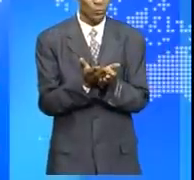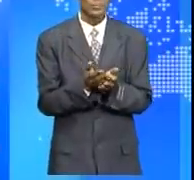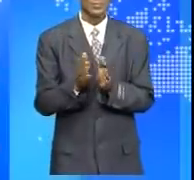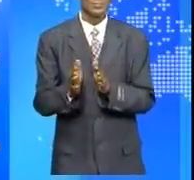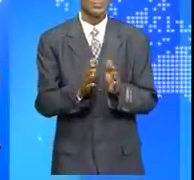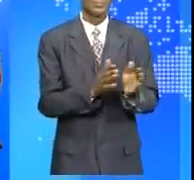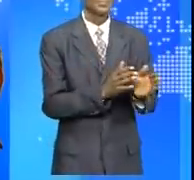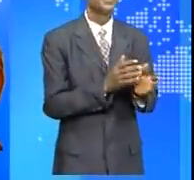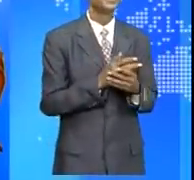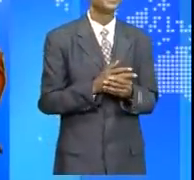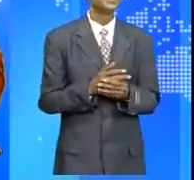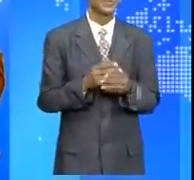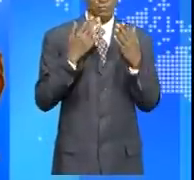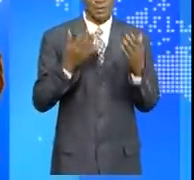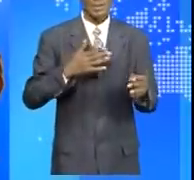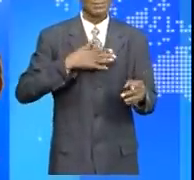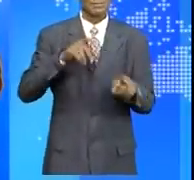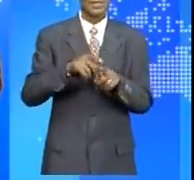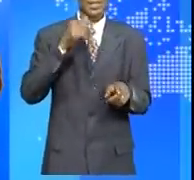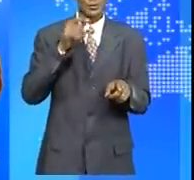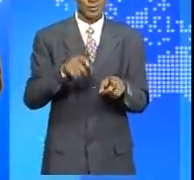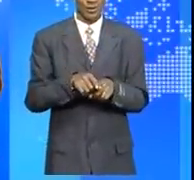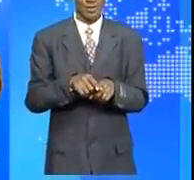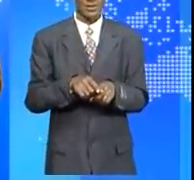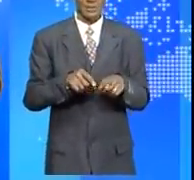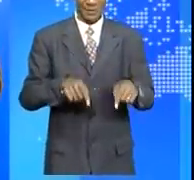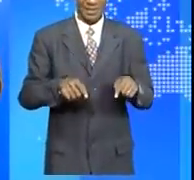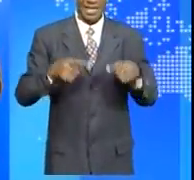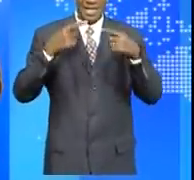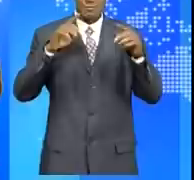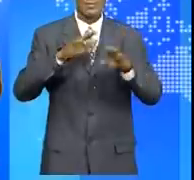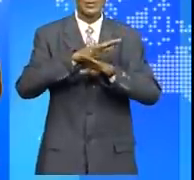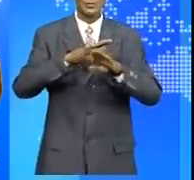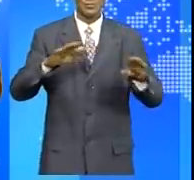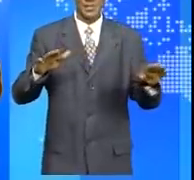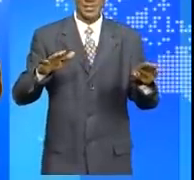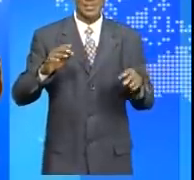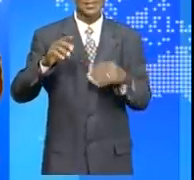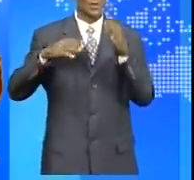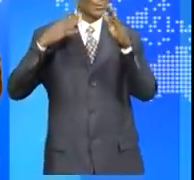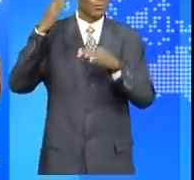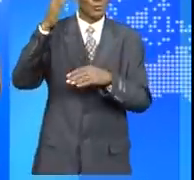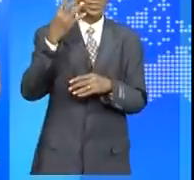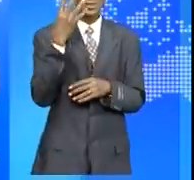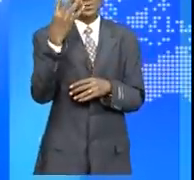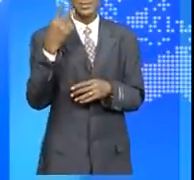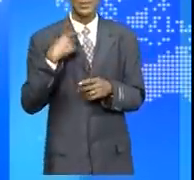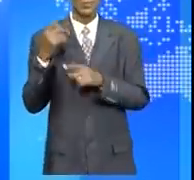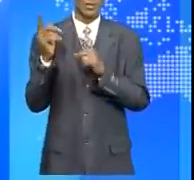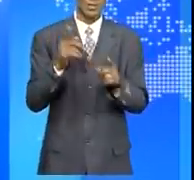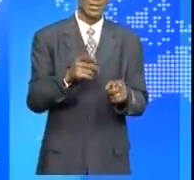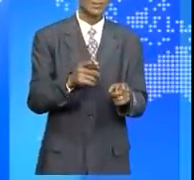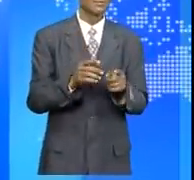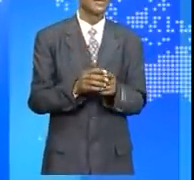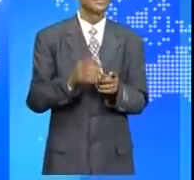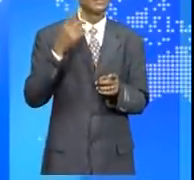Bouizia. Voilà ce qui met fin à ce journal, un journal qui a connu les concours de Yolande Voka, Bijou